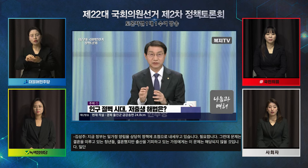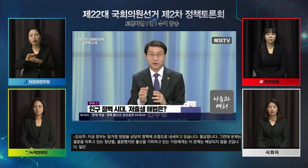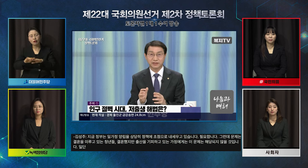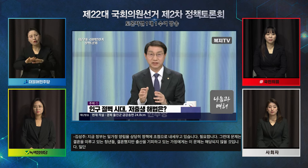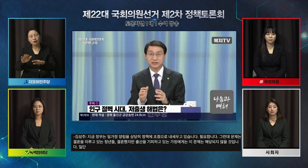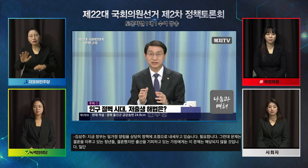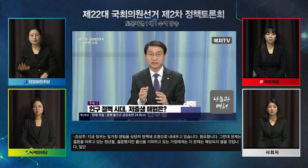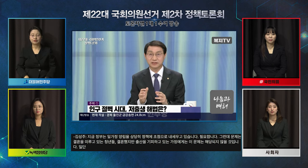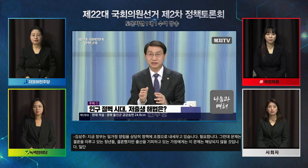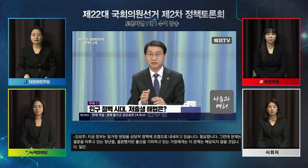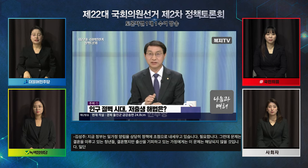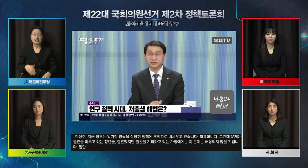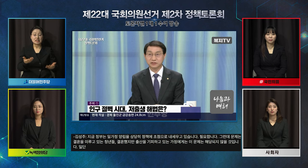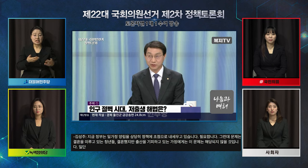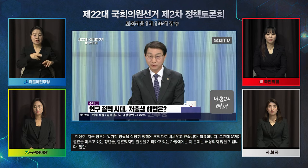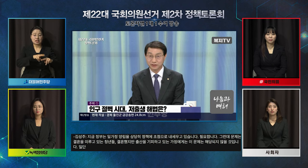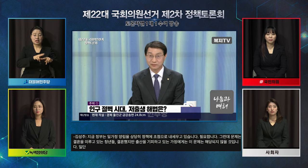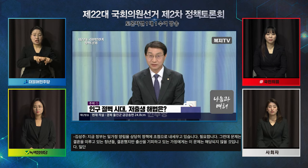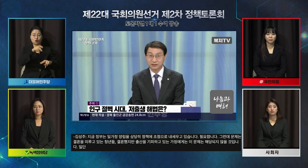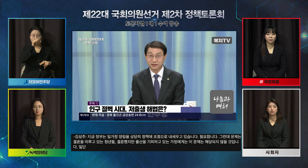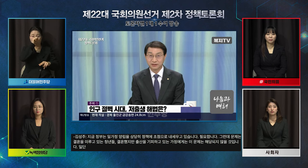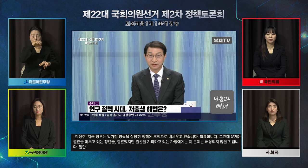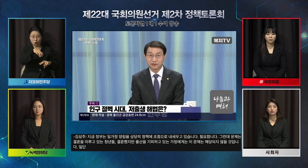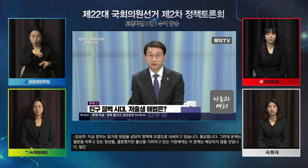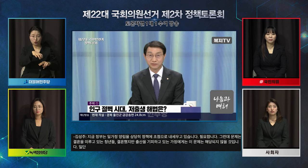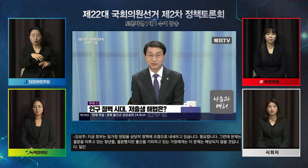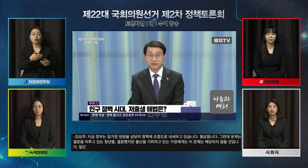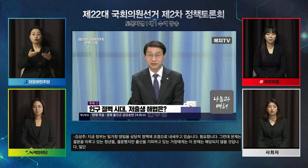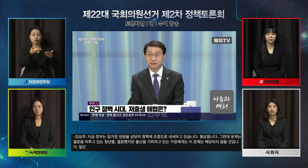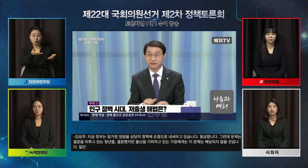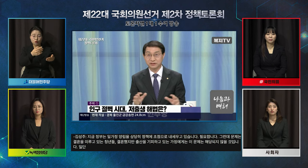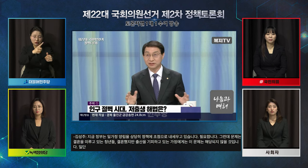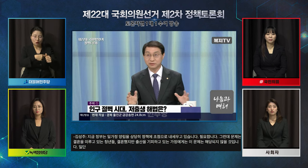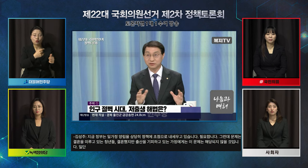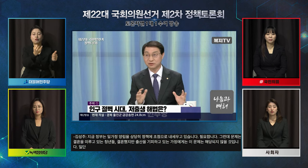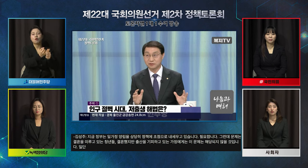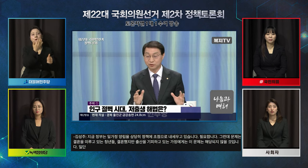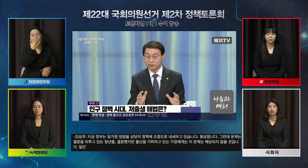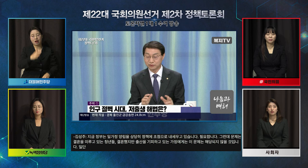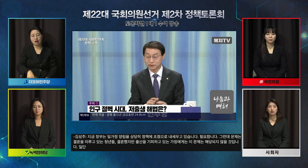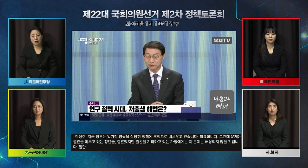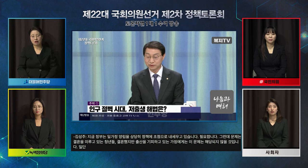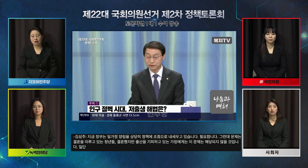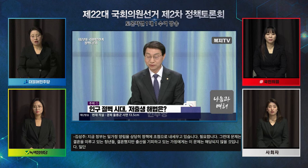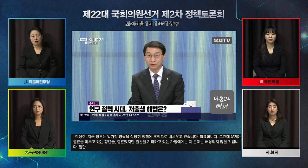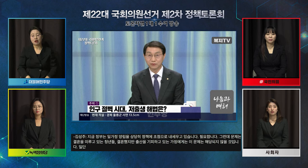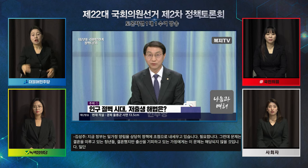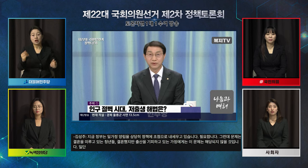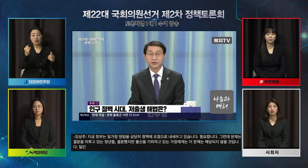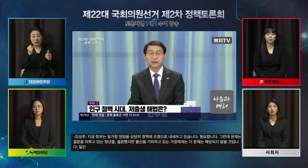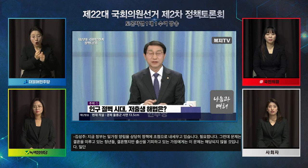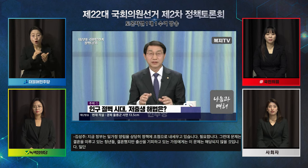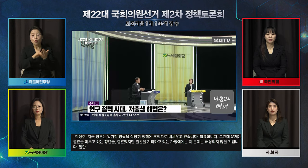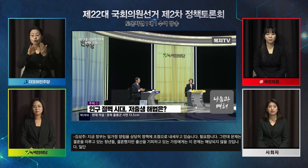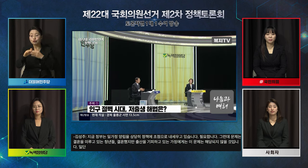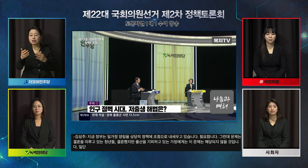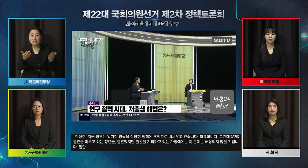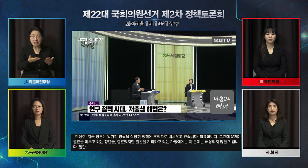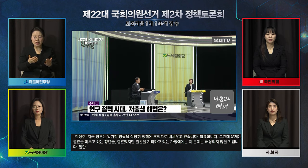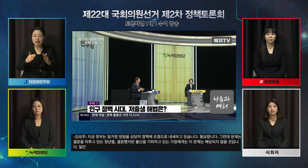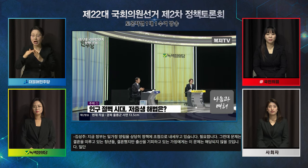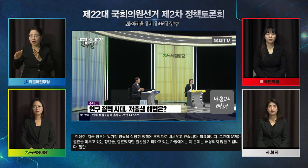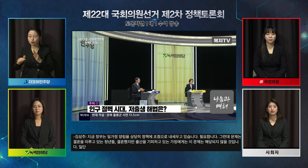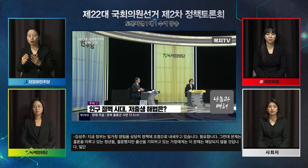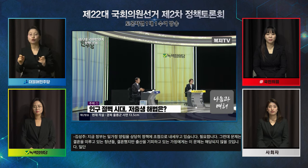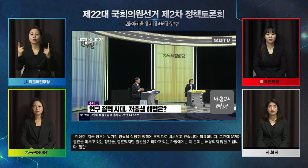안정된 괜찮은 일자리를 사회가 제공해야 됩니다. 그게 없는데 일가정 양립 성능할 수 없는 거죠. 또 내가